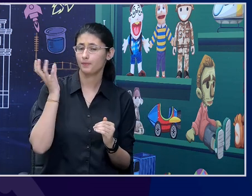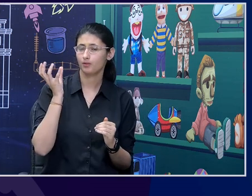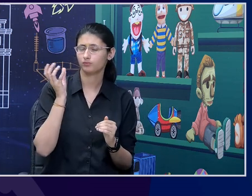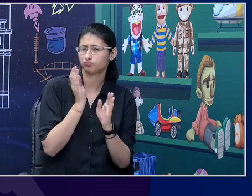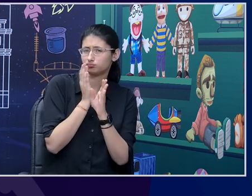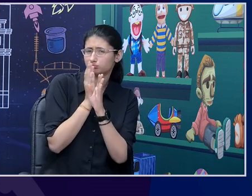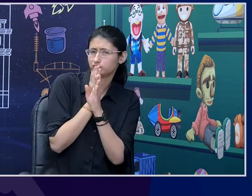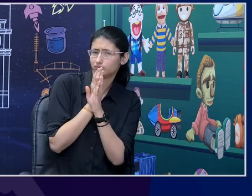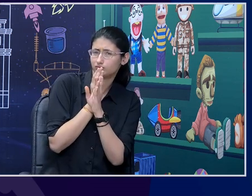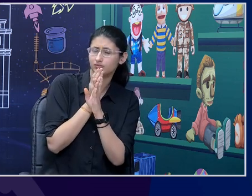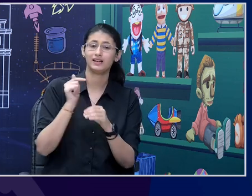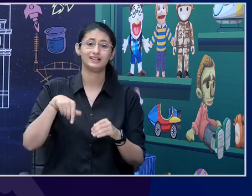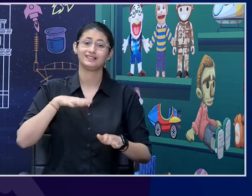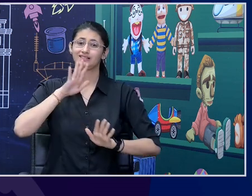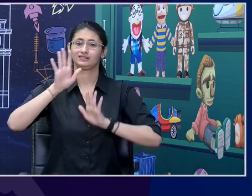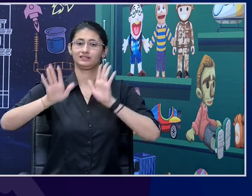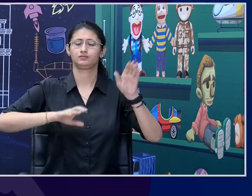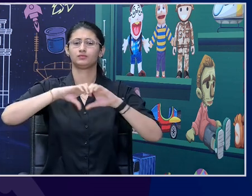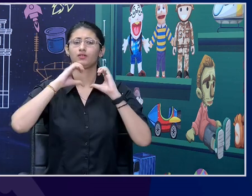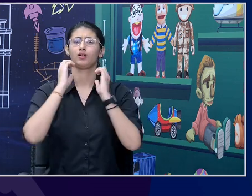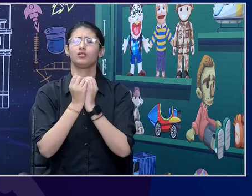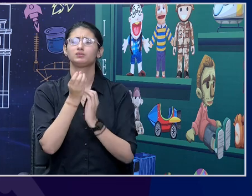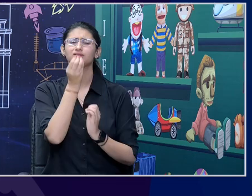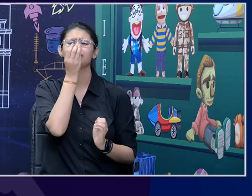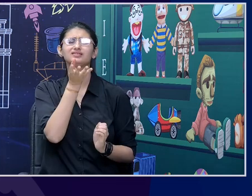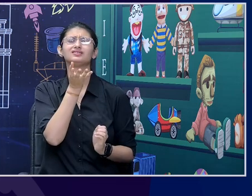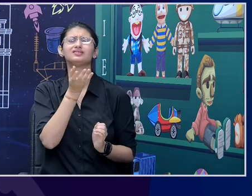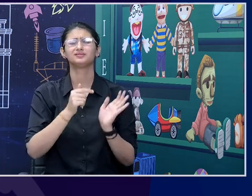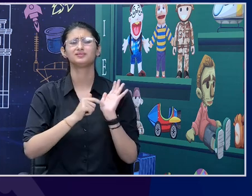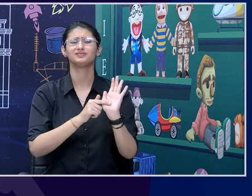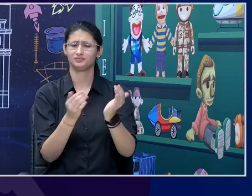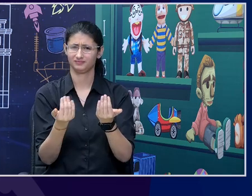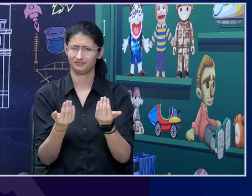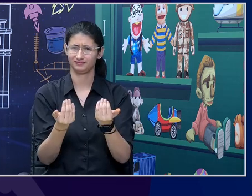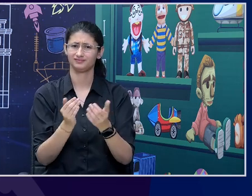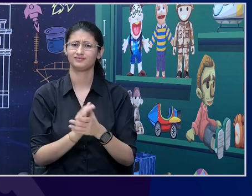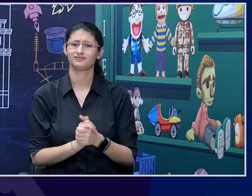क्योंकि बच्चे खेलेंगे और गेंद हो जाएगी फिर उसे ढूंढने जाएंगे